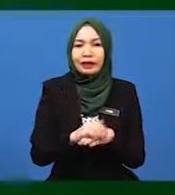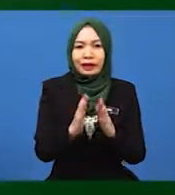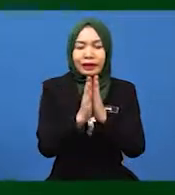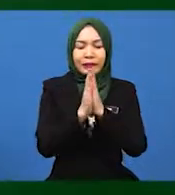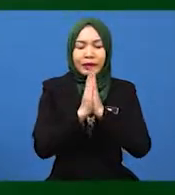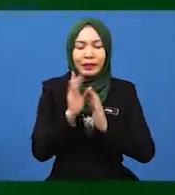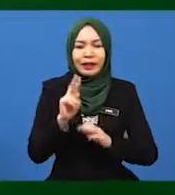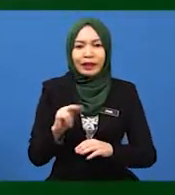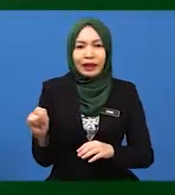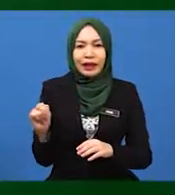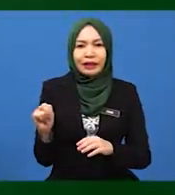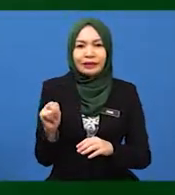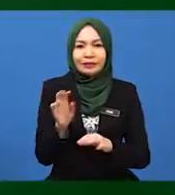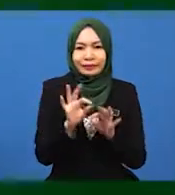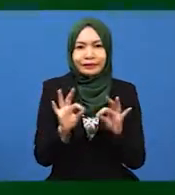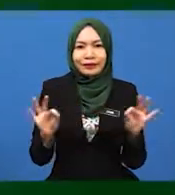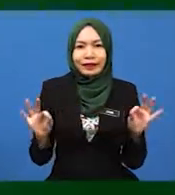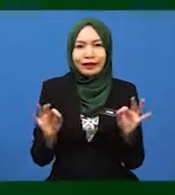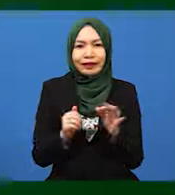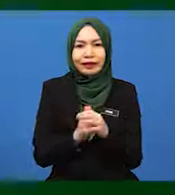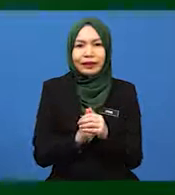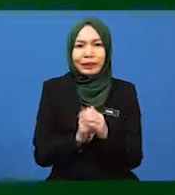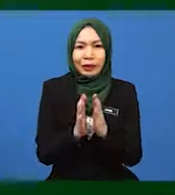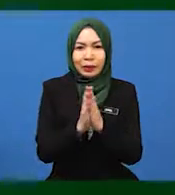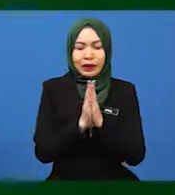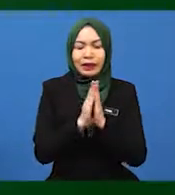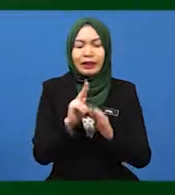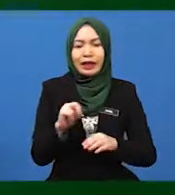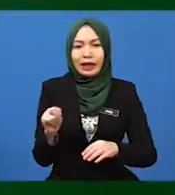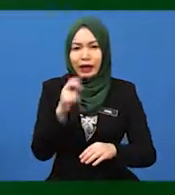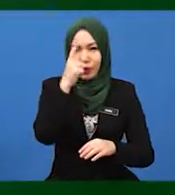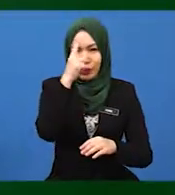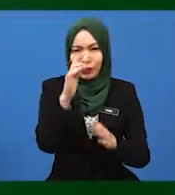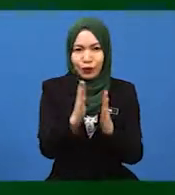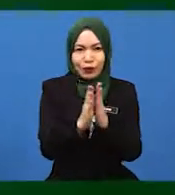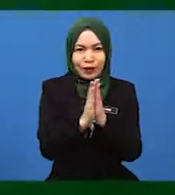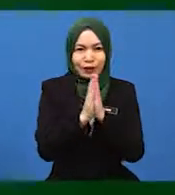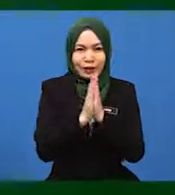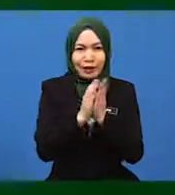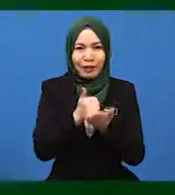perintah tolong digunakan untuk meminta sesuatu pertolongan.